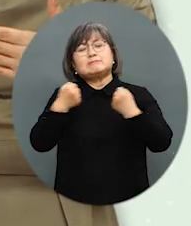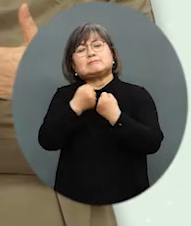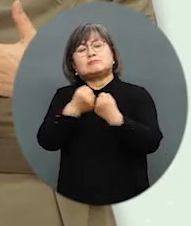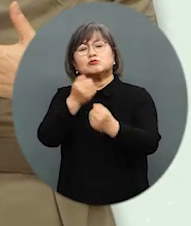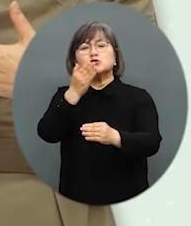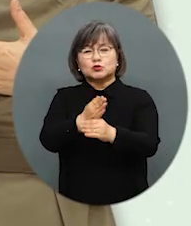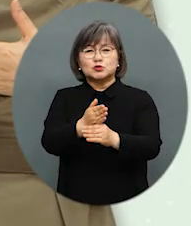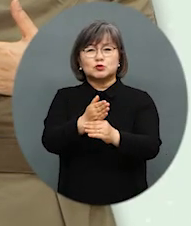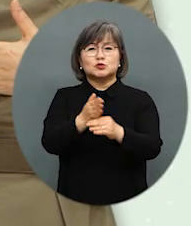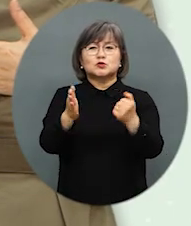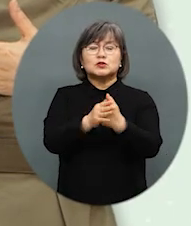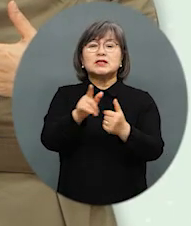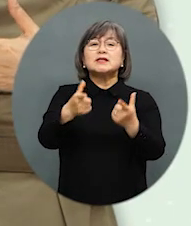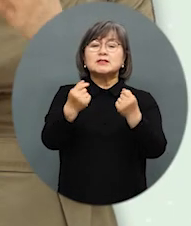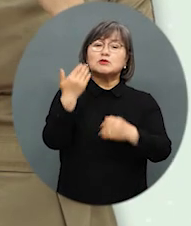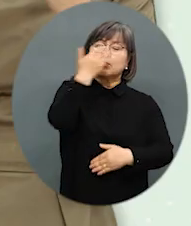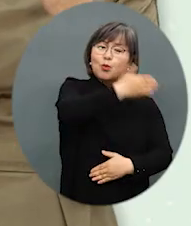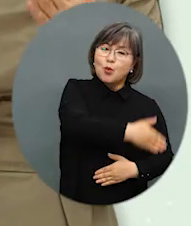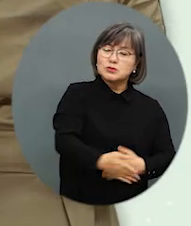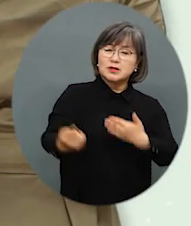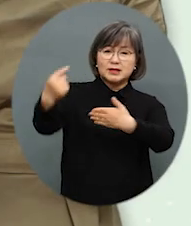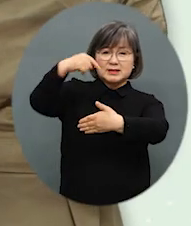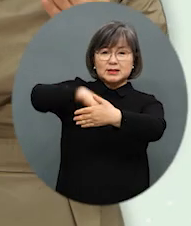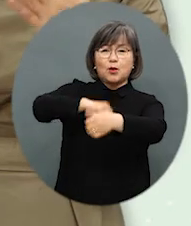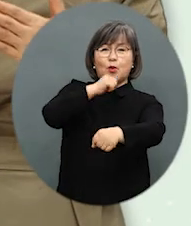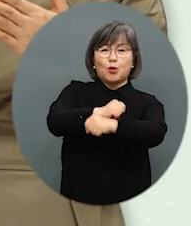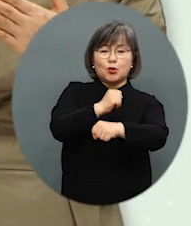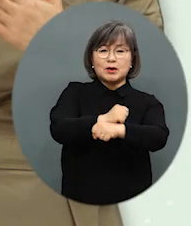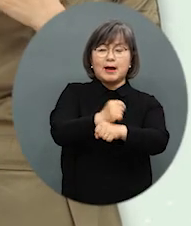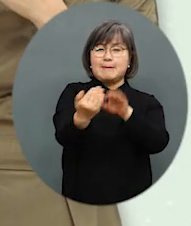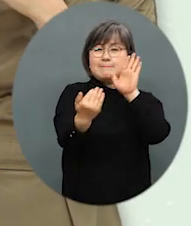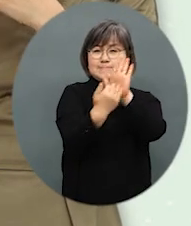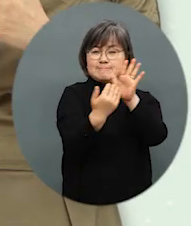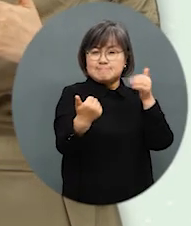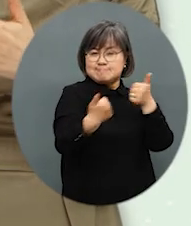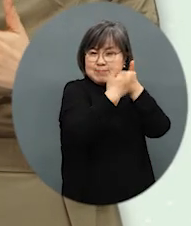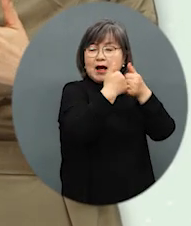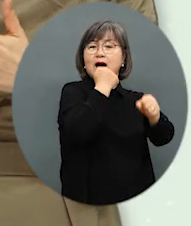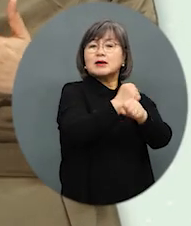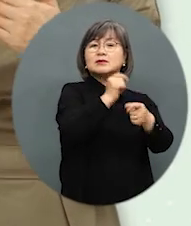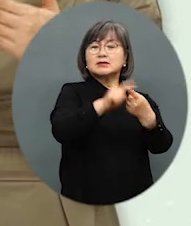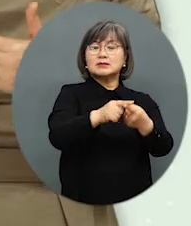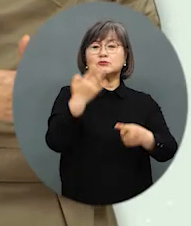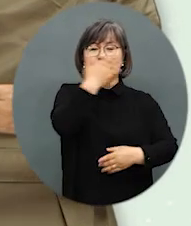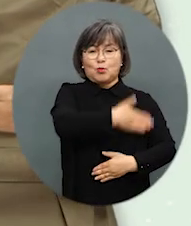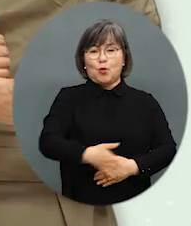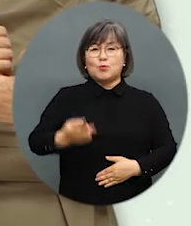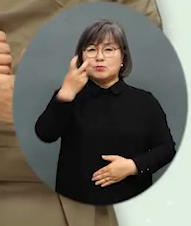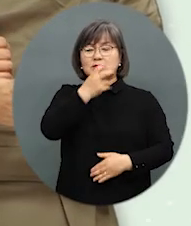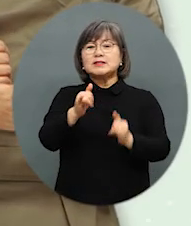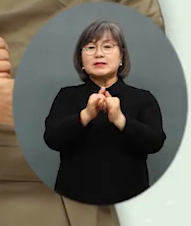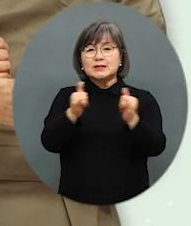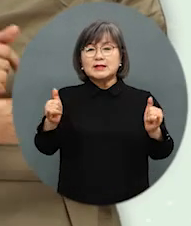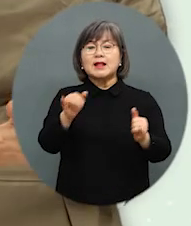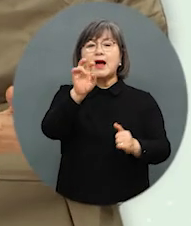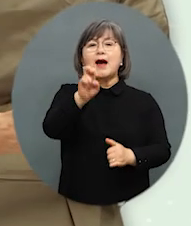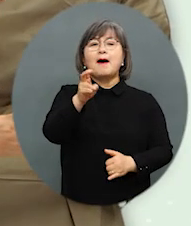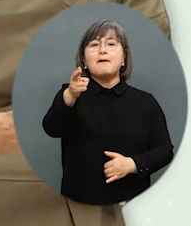병균들과 싸우고 있답니다. 이처럼 우리 몸속으로 들어오는 병균과 맞서 싸우는 우리 몸